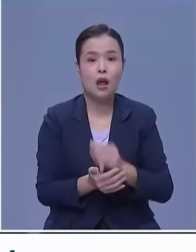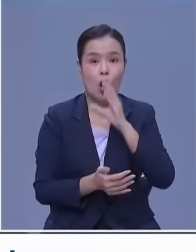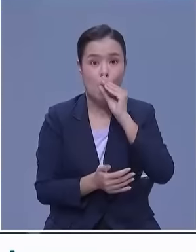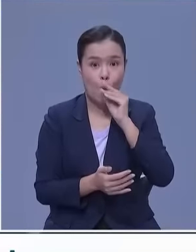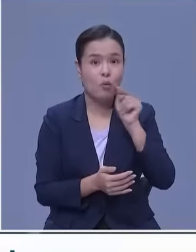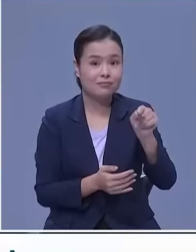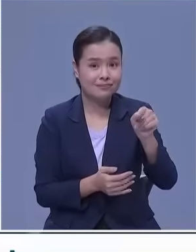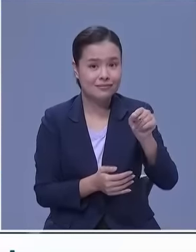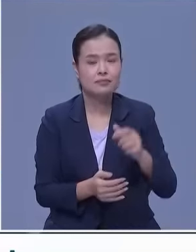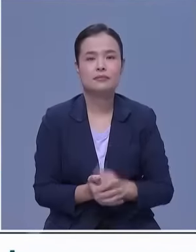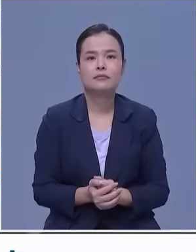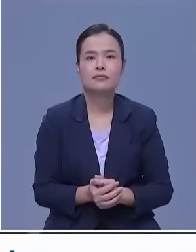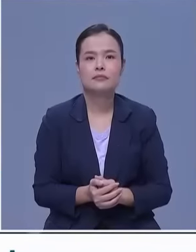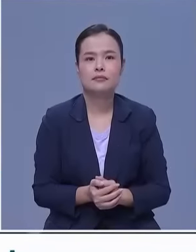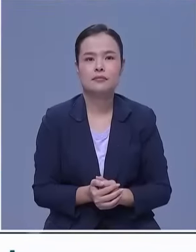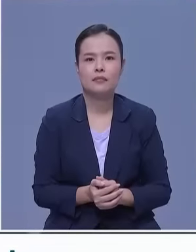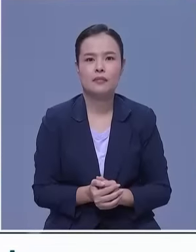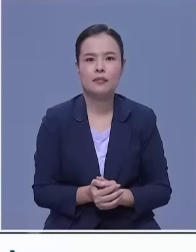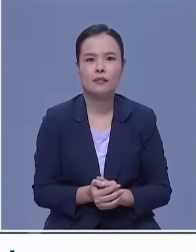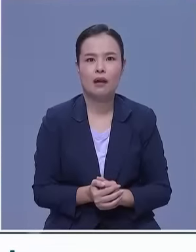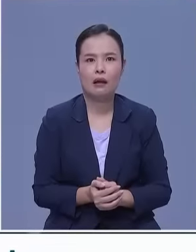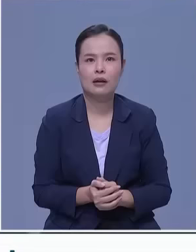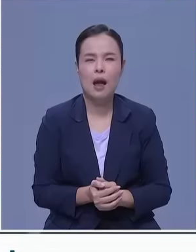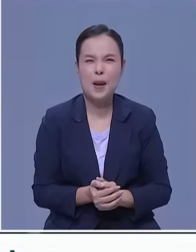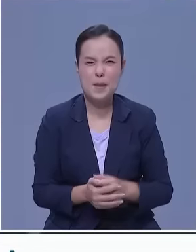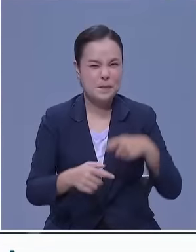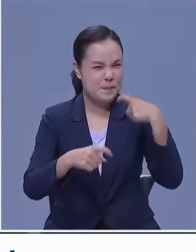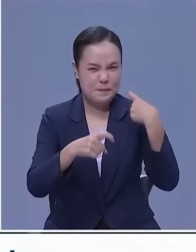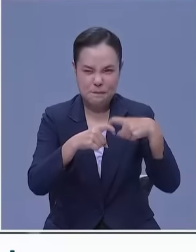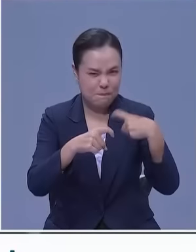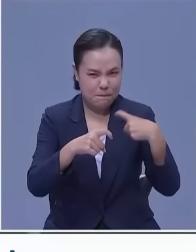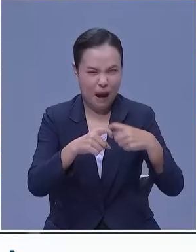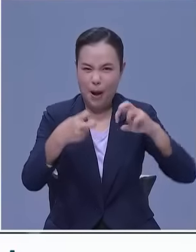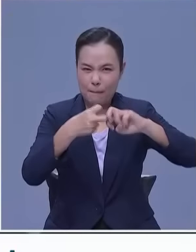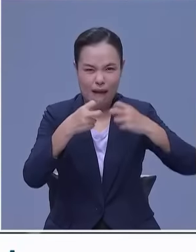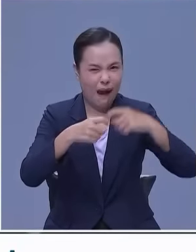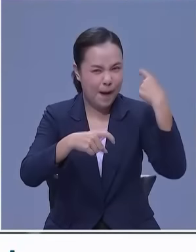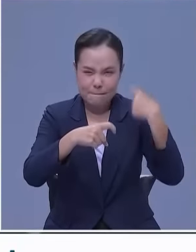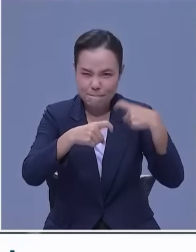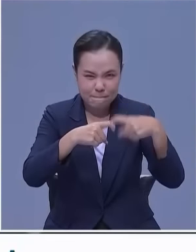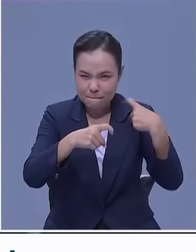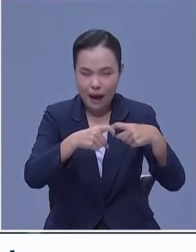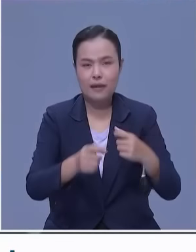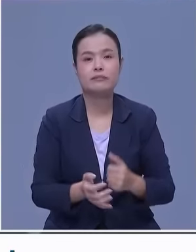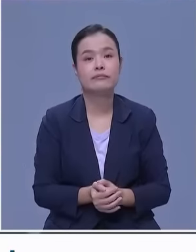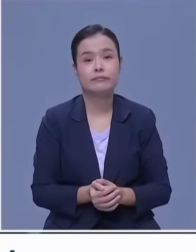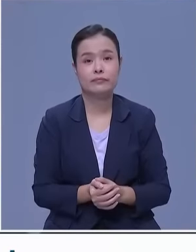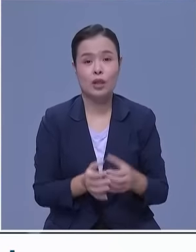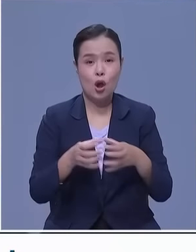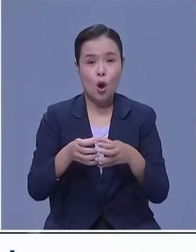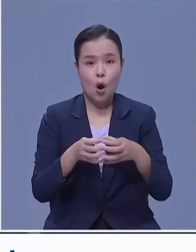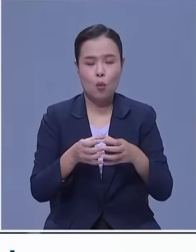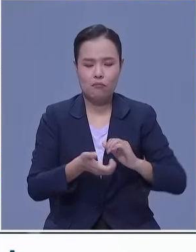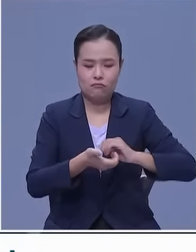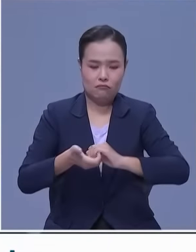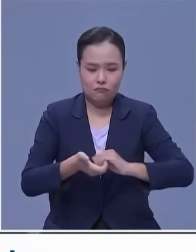ไม่ได้พูดนะคะคุณเอกบอกว่าอยู่ในคราววิบัติแล้วว ิบัติเลย นะตอนนี้คือพลังประชารัฐอยู่ในคราววิบัติเพราะว่าภายในพักไม่เป็นเ